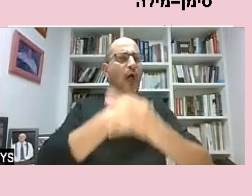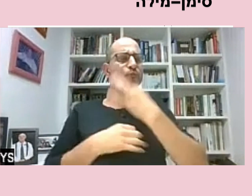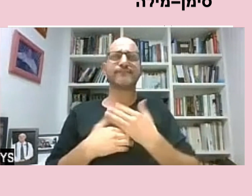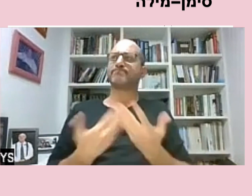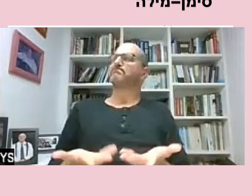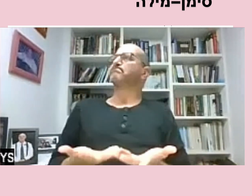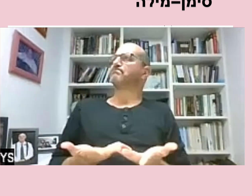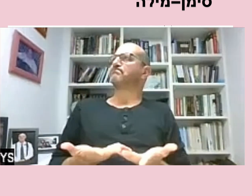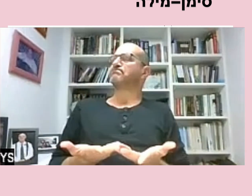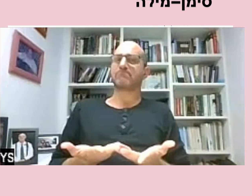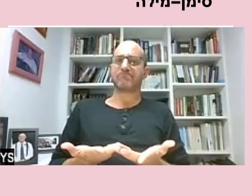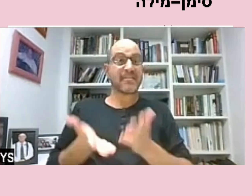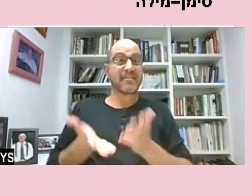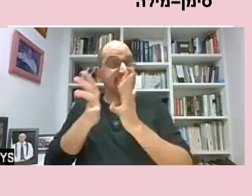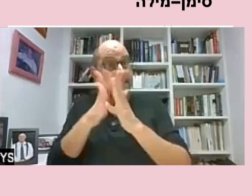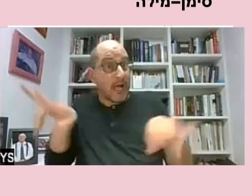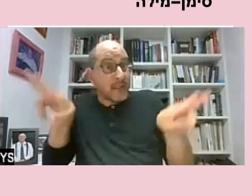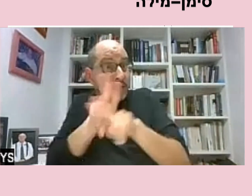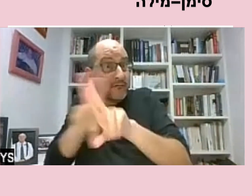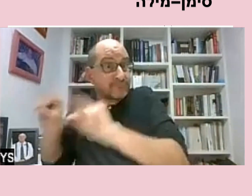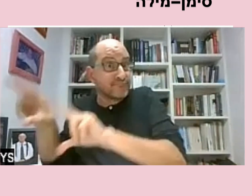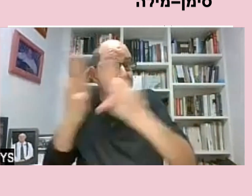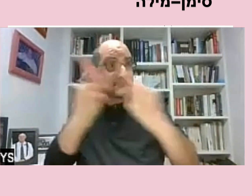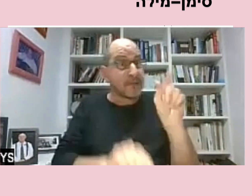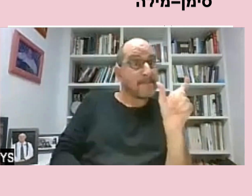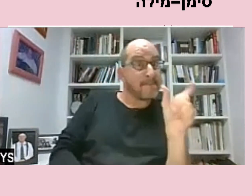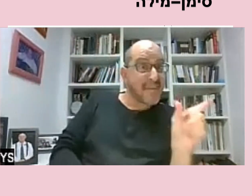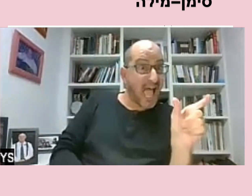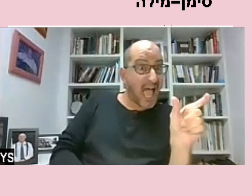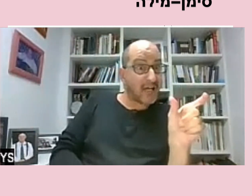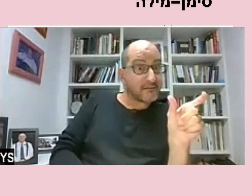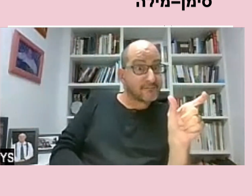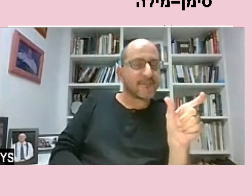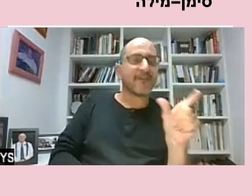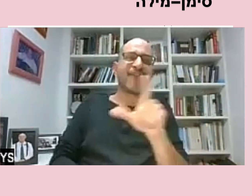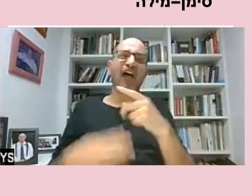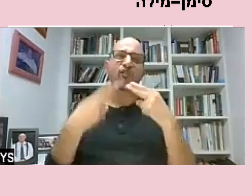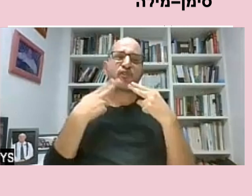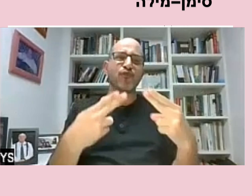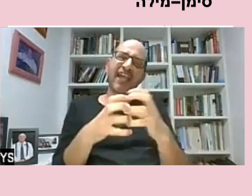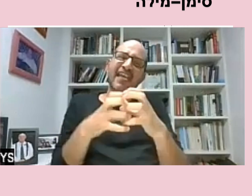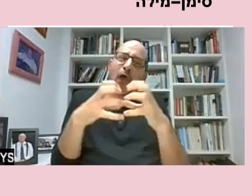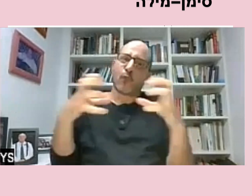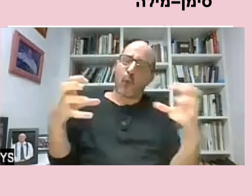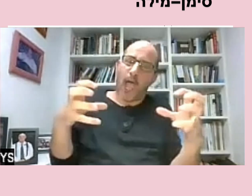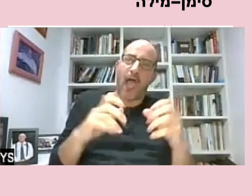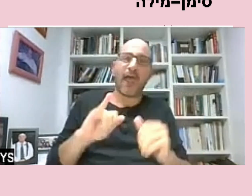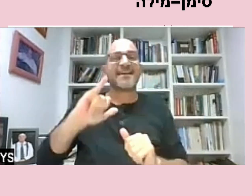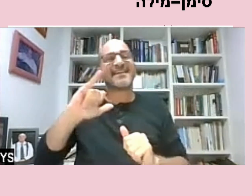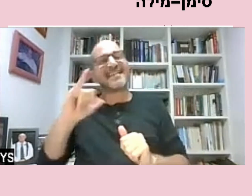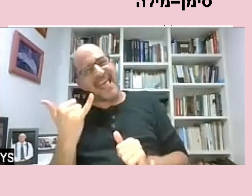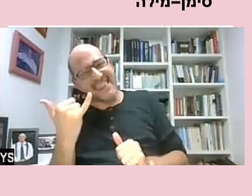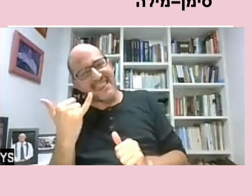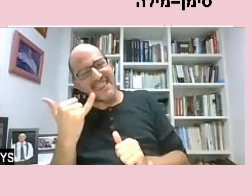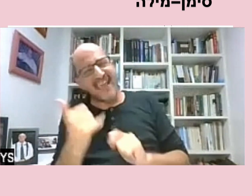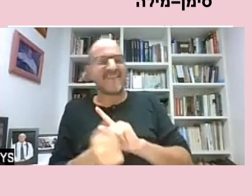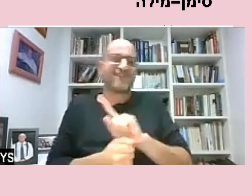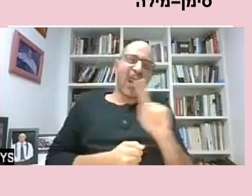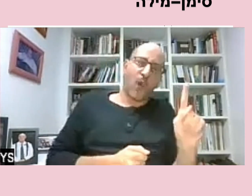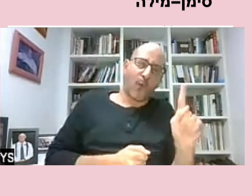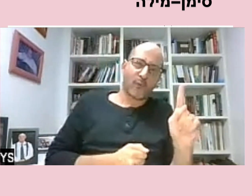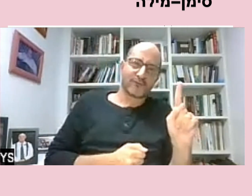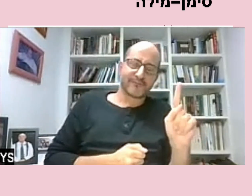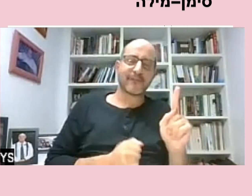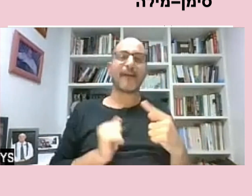הרבה פעמים שואלים אותי, רגע, סימן זה אותו דבר, זה מילה, אבל התשובה היא קצת ארוכה.